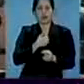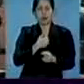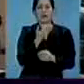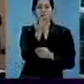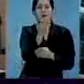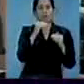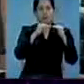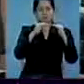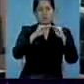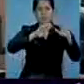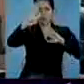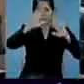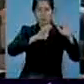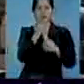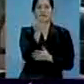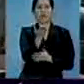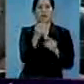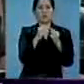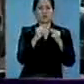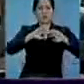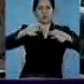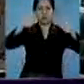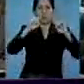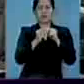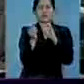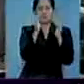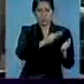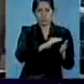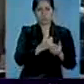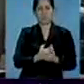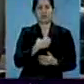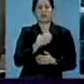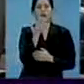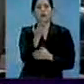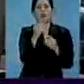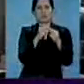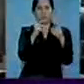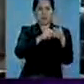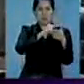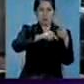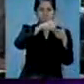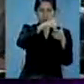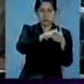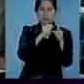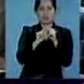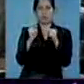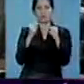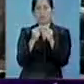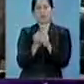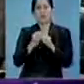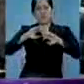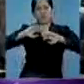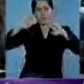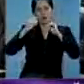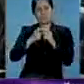ยุบสภาเขามาขอหีบเลือกตั้งแต่ท่านให้หีบศพเขากลับไปท่านประธานที่เคารพผ